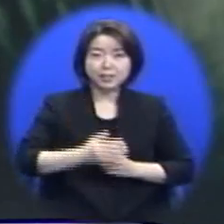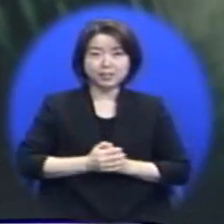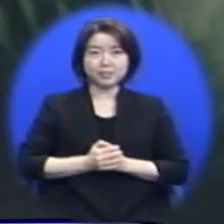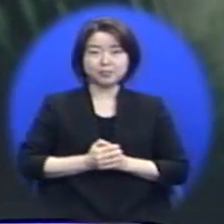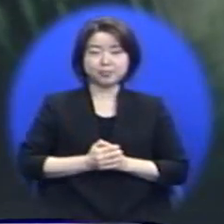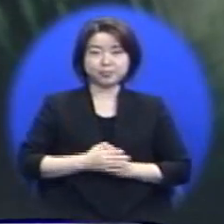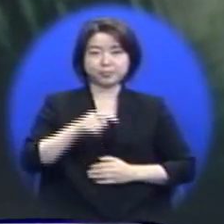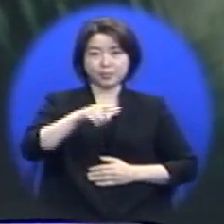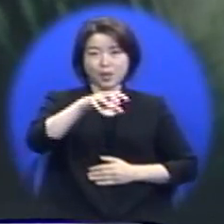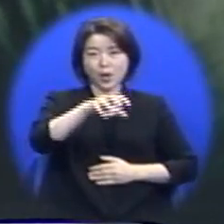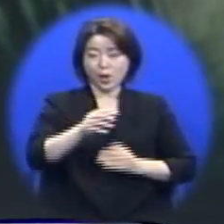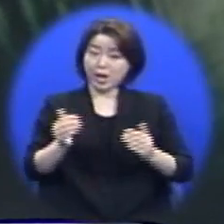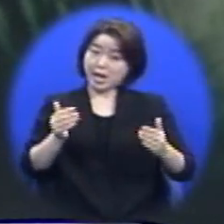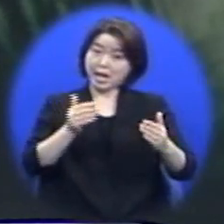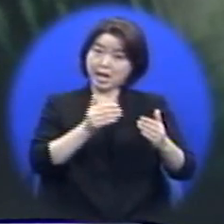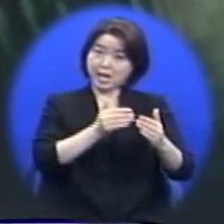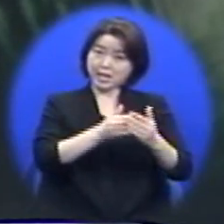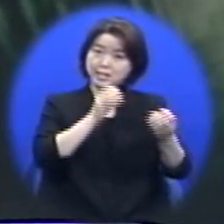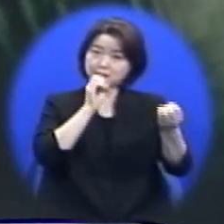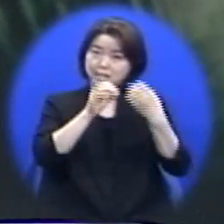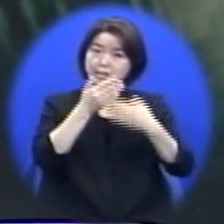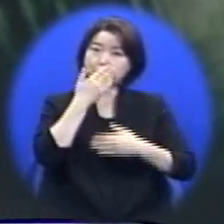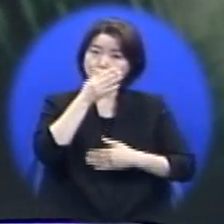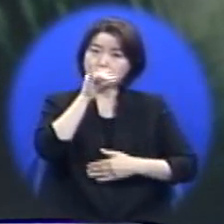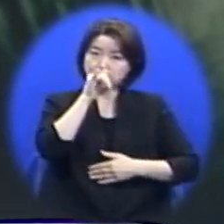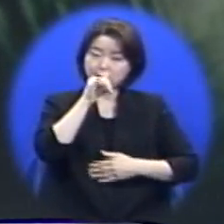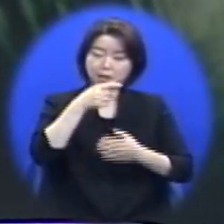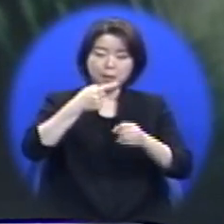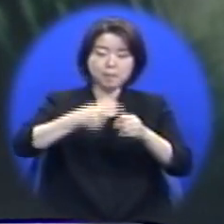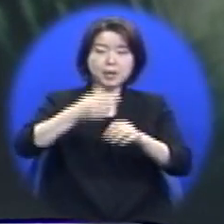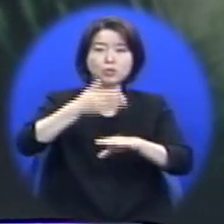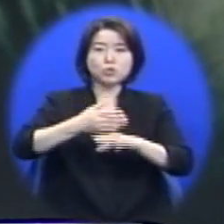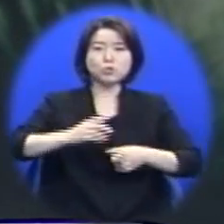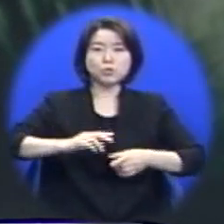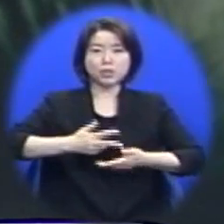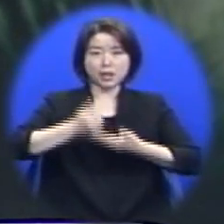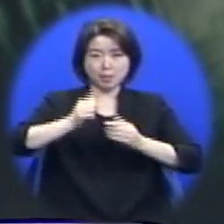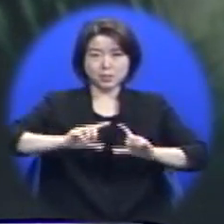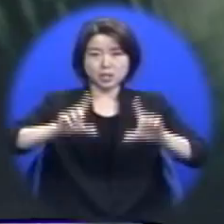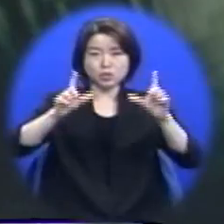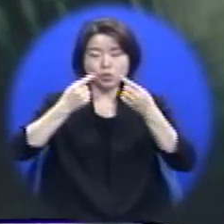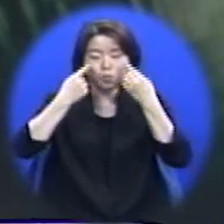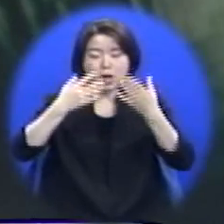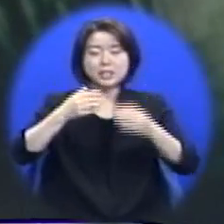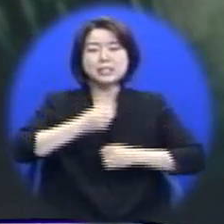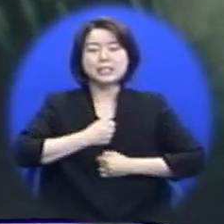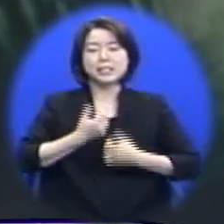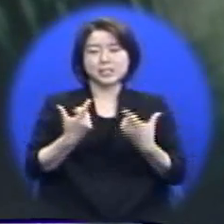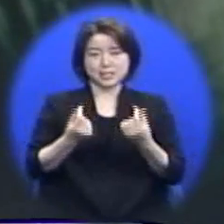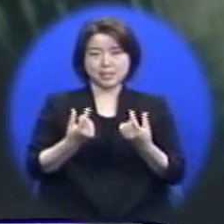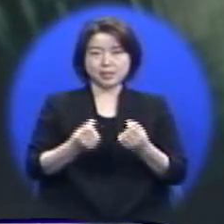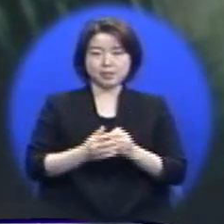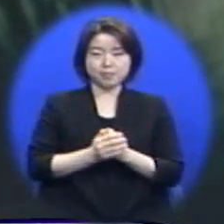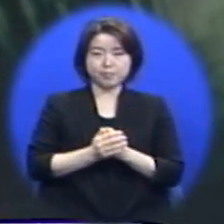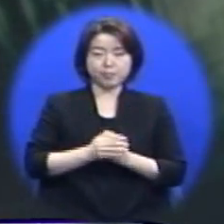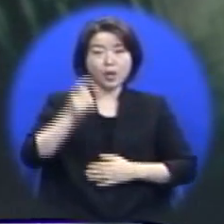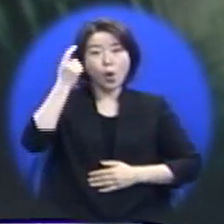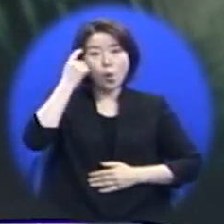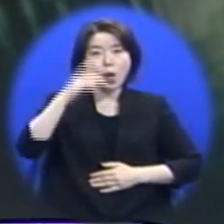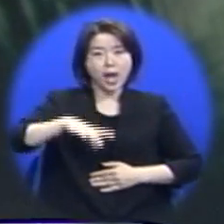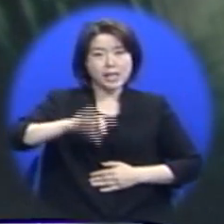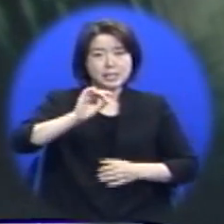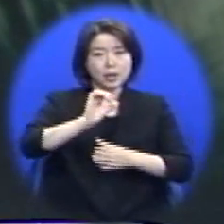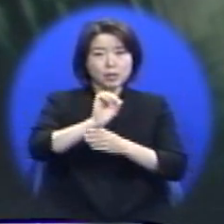이건 여기까지 가야 비로소 맥주감사주의를 지키고 있는 분이에요. 왜첫 열매는 꼭 하나님께 바쳐야 되는